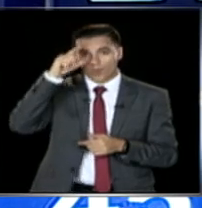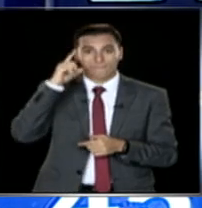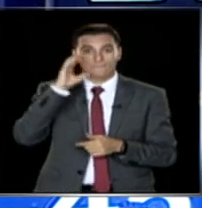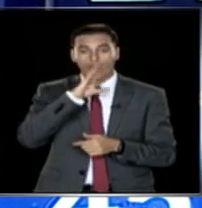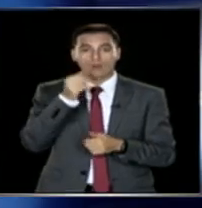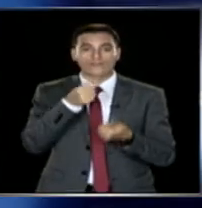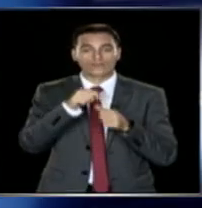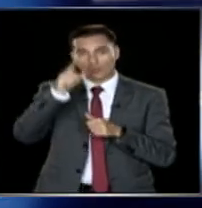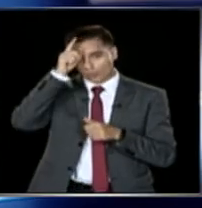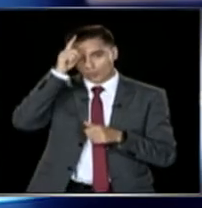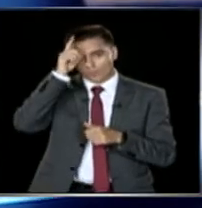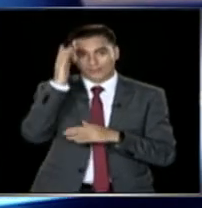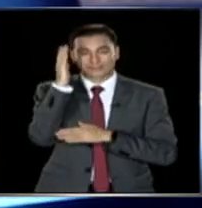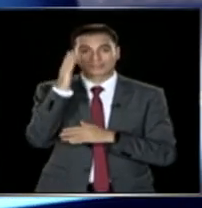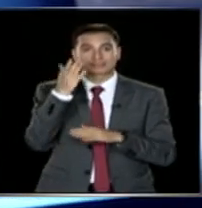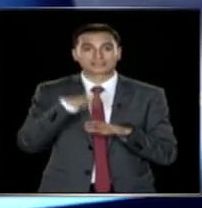بالكيمياء عام